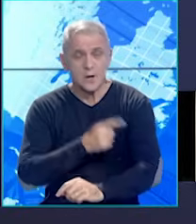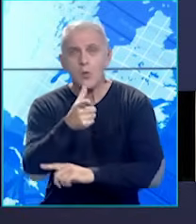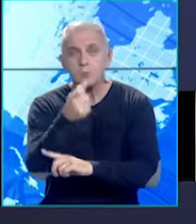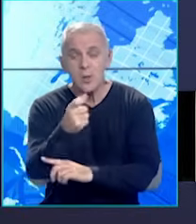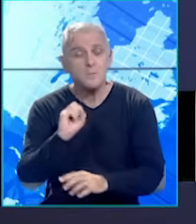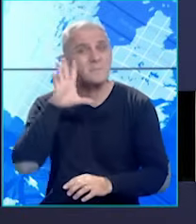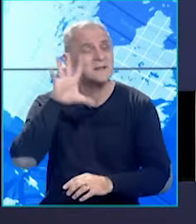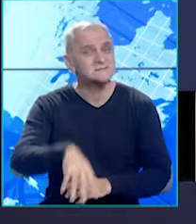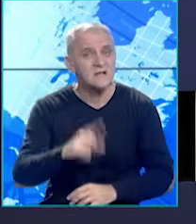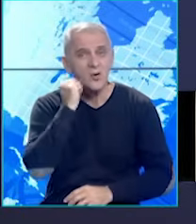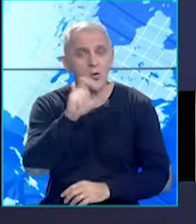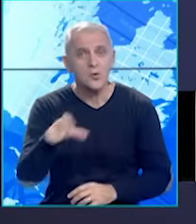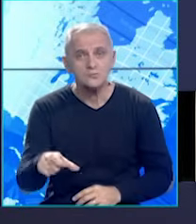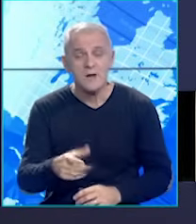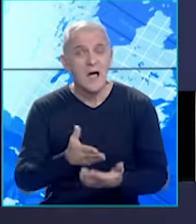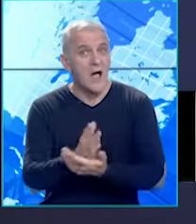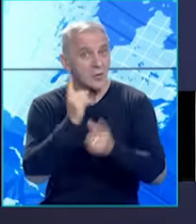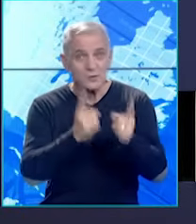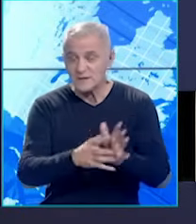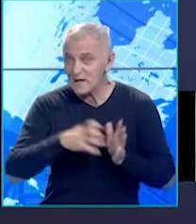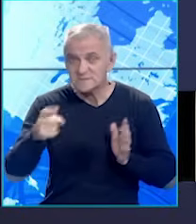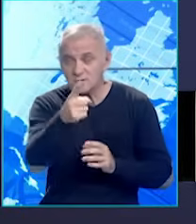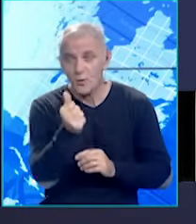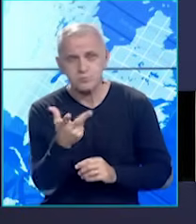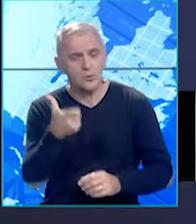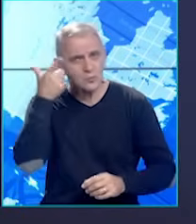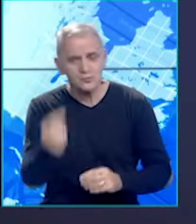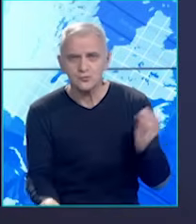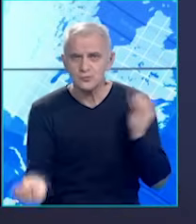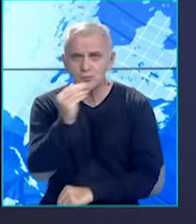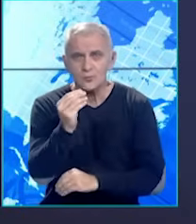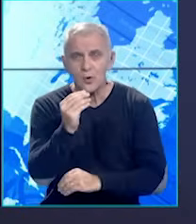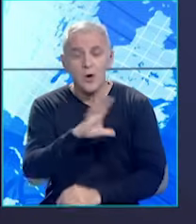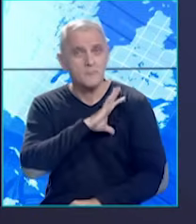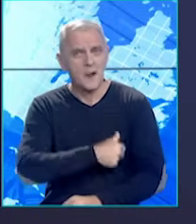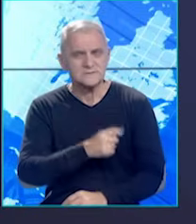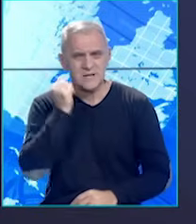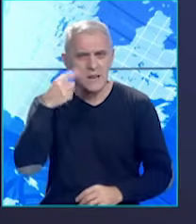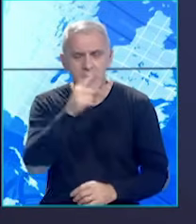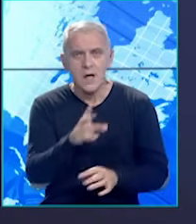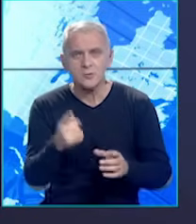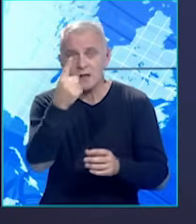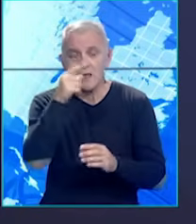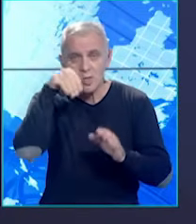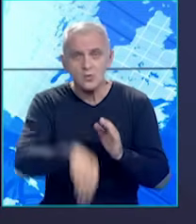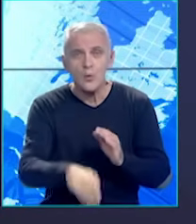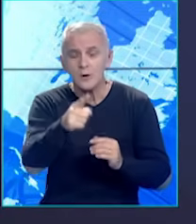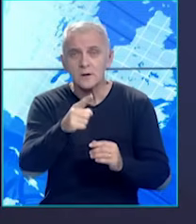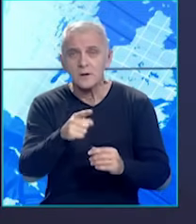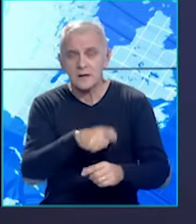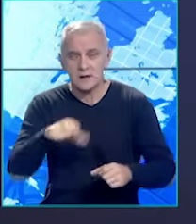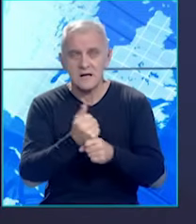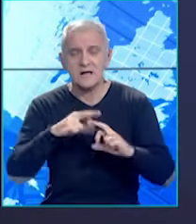ubijeno 15.000 osoba. Ako rat bude nastavljen, taj broj će se udvostručiti. Palestinska populacija skoncentrirana je na jugu pojasa